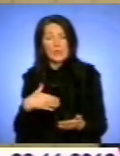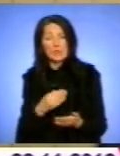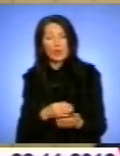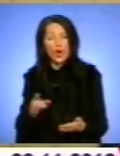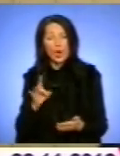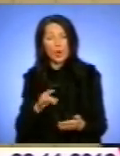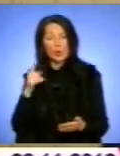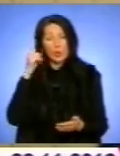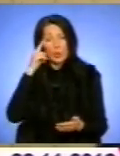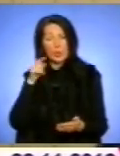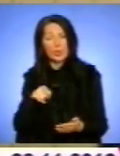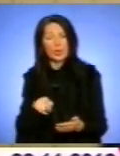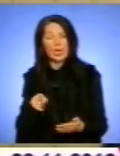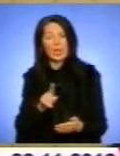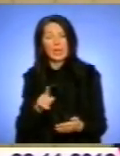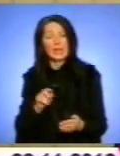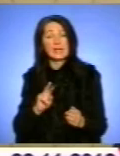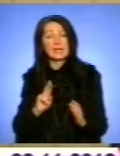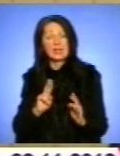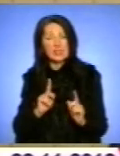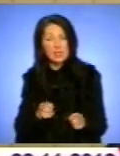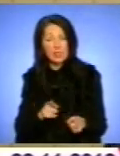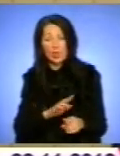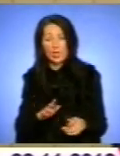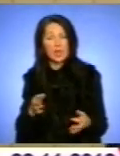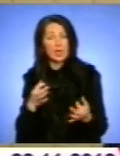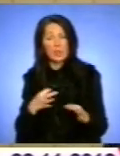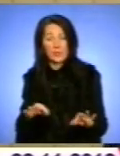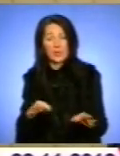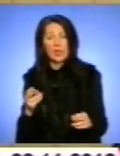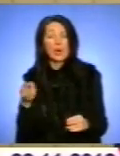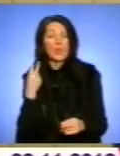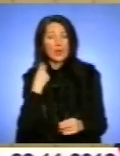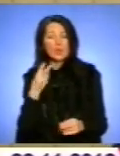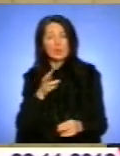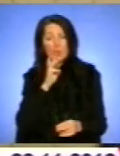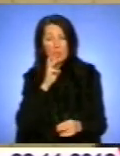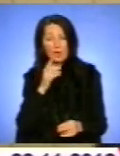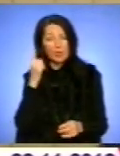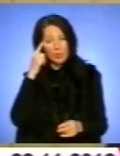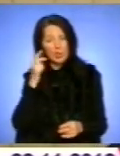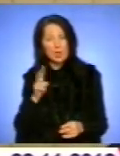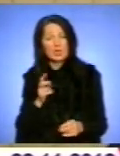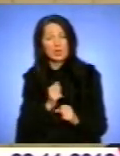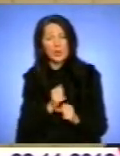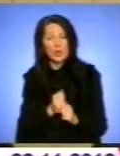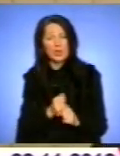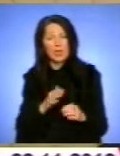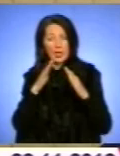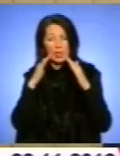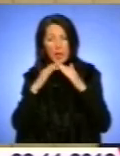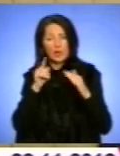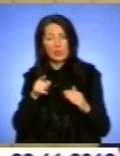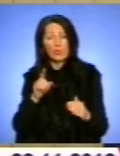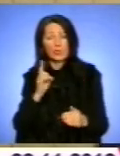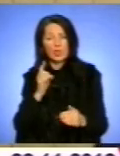району, думати про те, як дійсно не допустити заборгованості по заробітних платах, думати про те, як зробити дах в тому ж